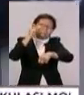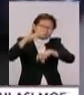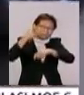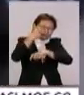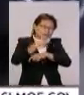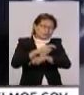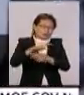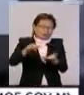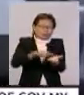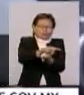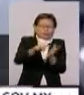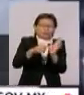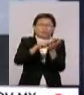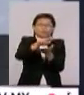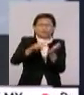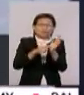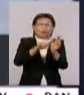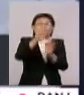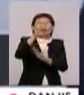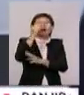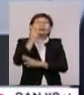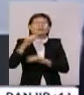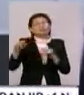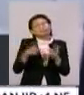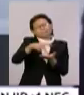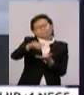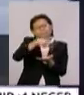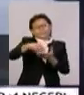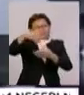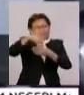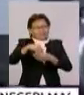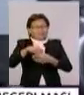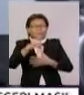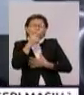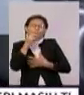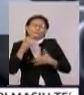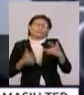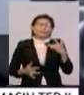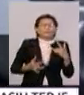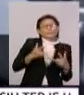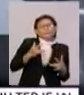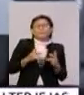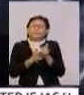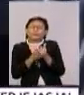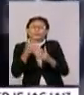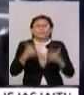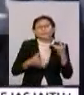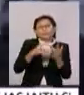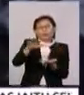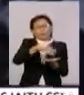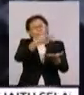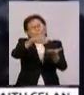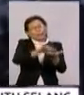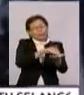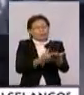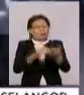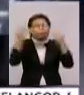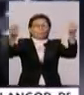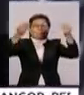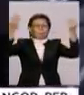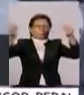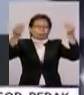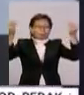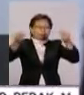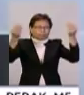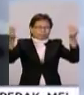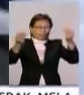Sebuah klip video memaparkan empat orang gadis menari dengan dalam keadaan gairah mengikuti irama muzik berentak EDM pada sebuah majlis